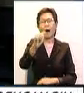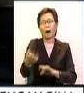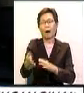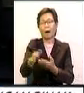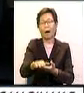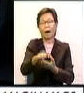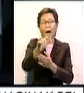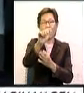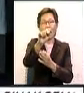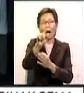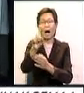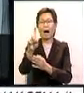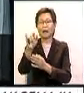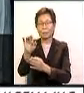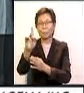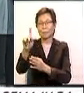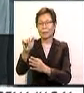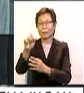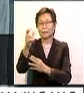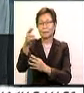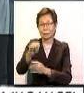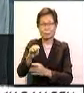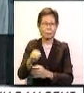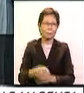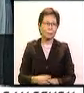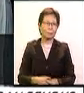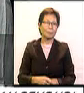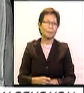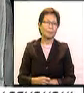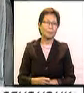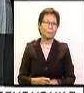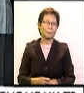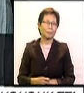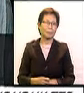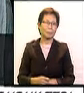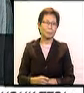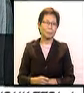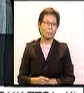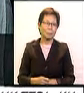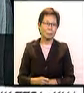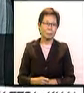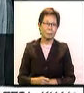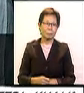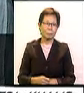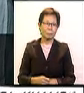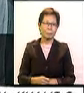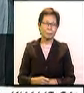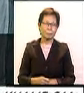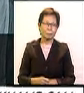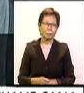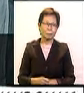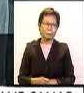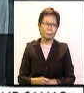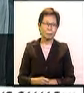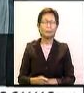Allahyarham Adib Kasim, Wira Negara 2018 yang telah balik